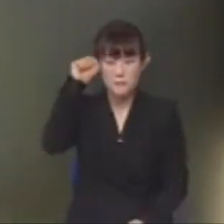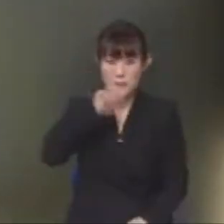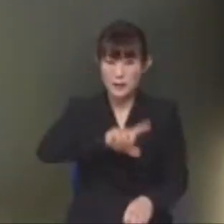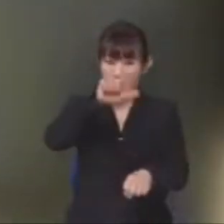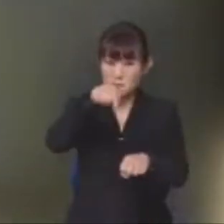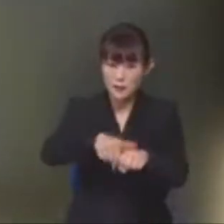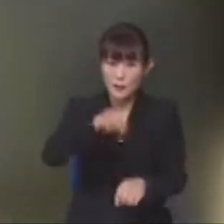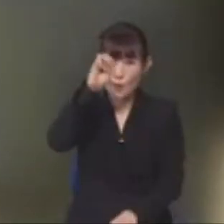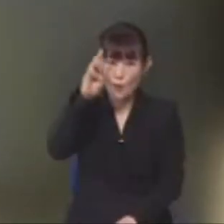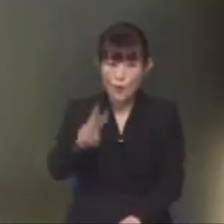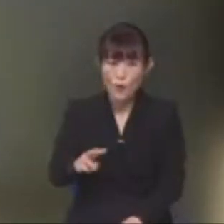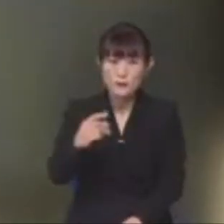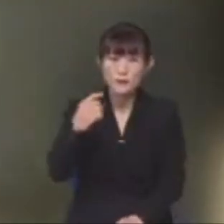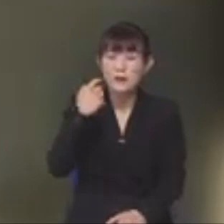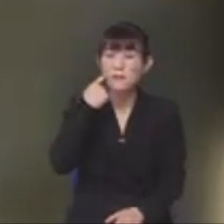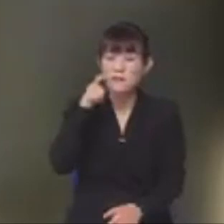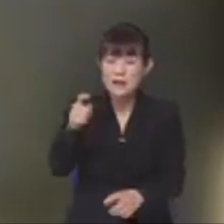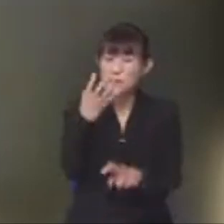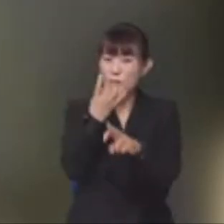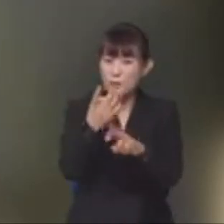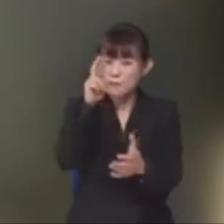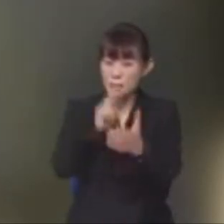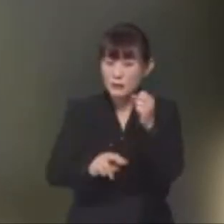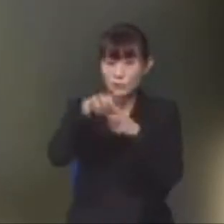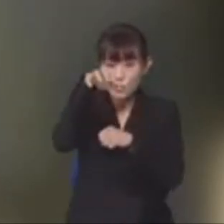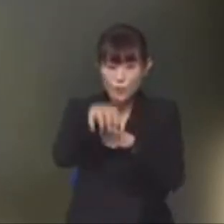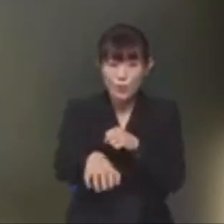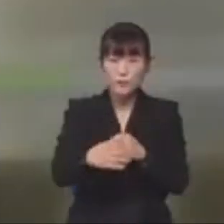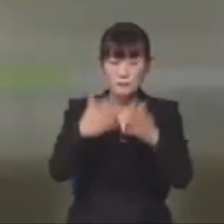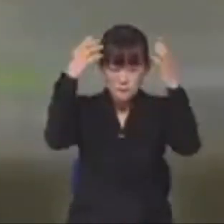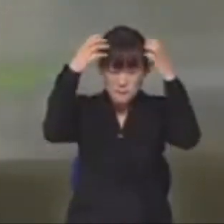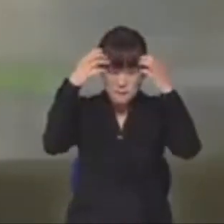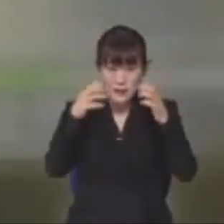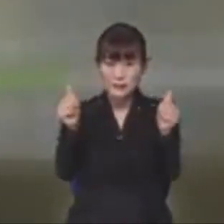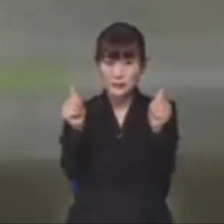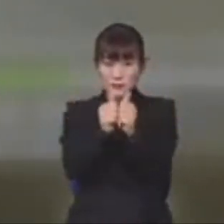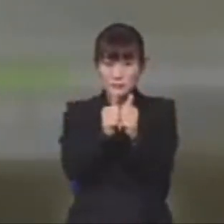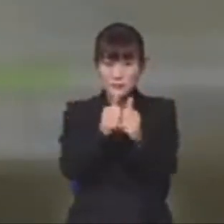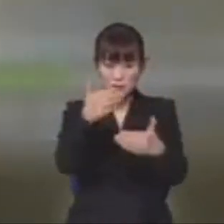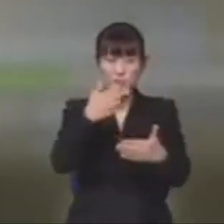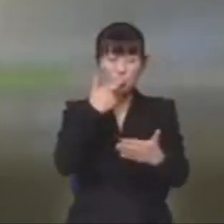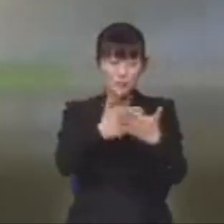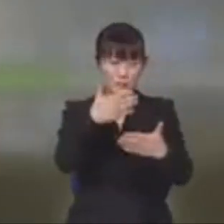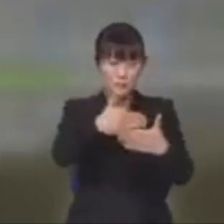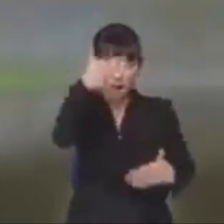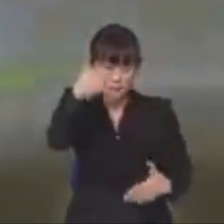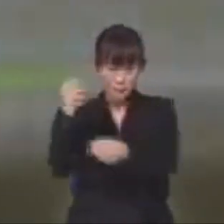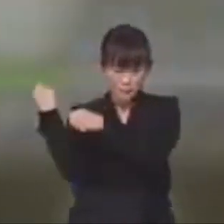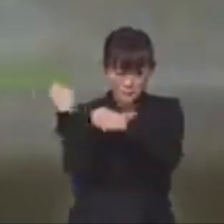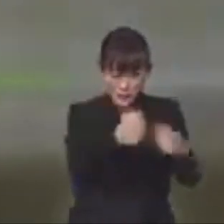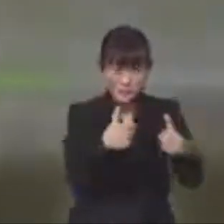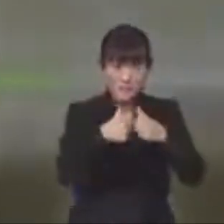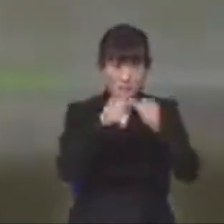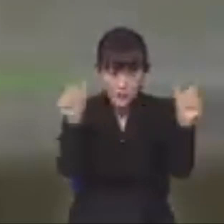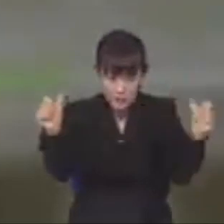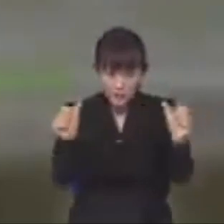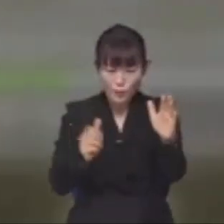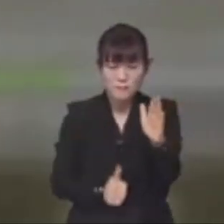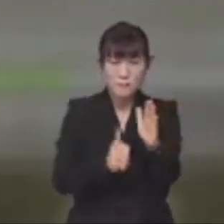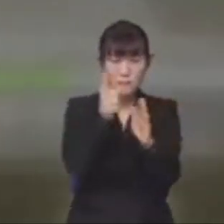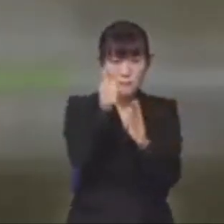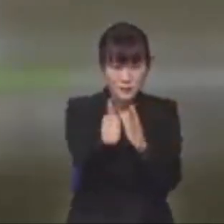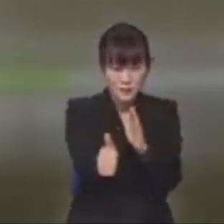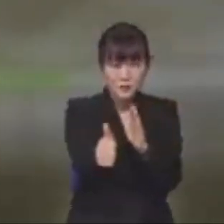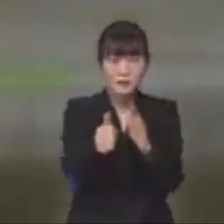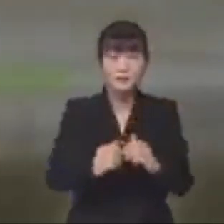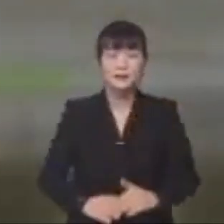새벽 시간 광주의 한 금은방 헬멧을 쓴 남성이 망치로 유리벽을 내리치고 공범과 함께 가게